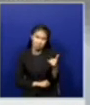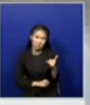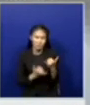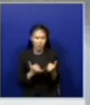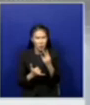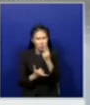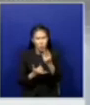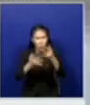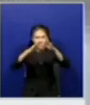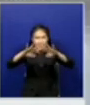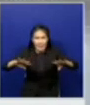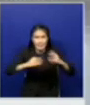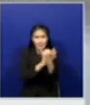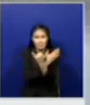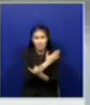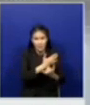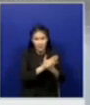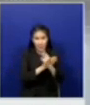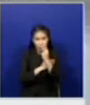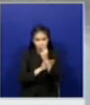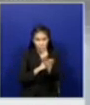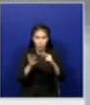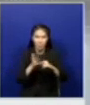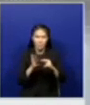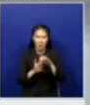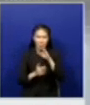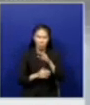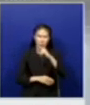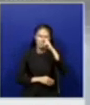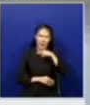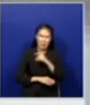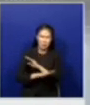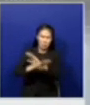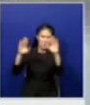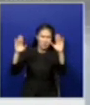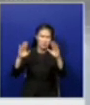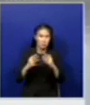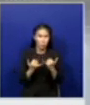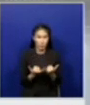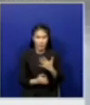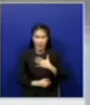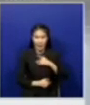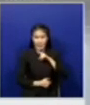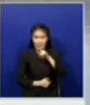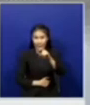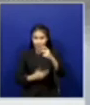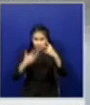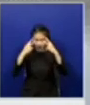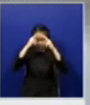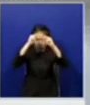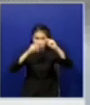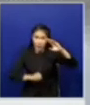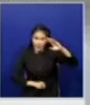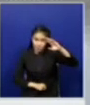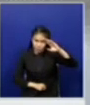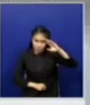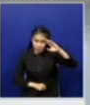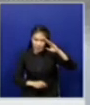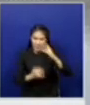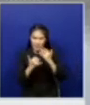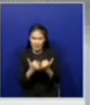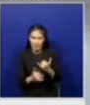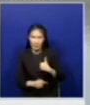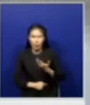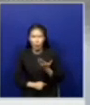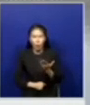ยกันเขาก็แบนกันหมดแล้วจึงขอถามท่านนายกรัฐมนตรีซึ่งก็ต้องขอขอบคุ